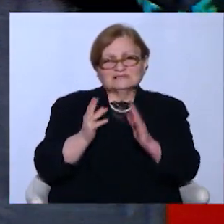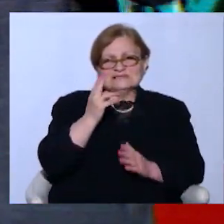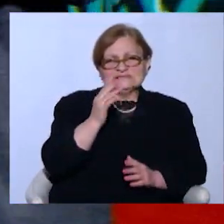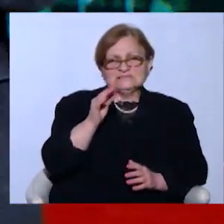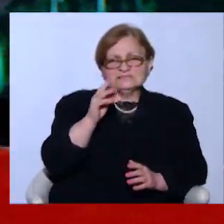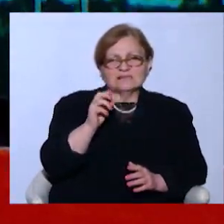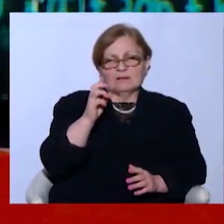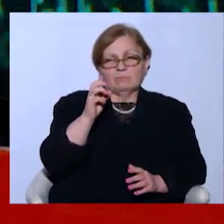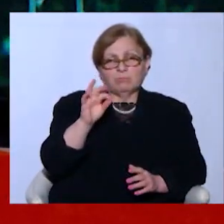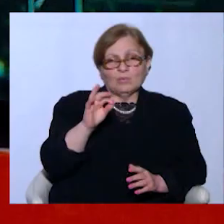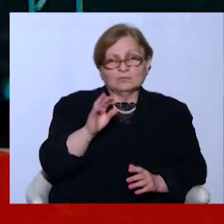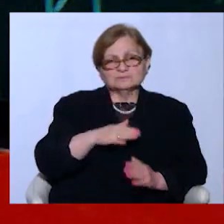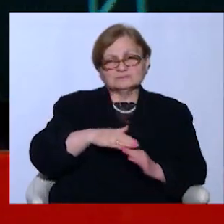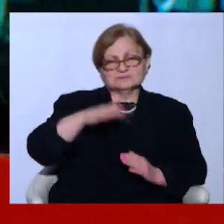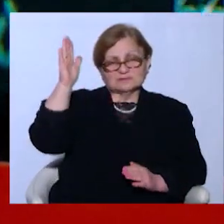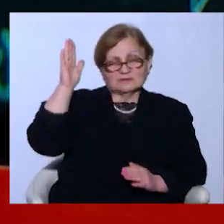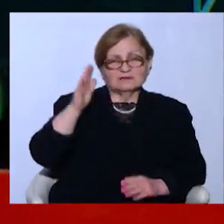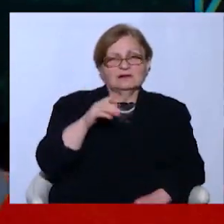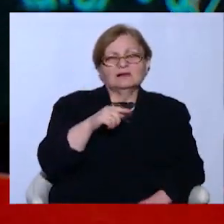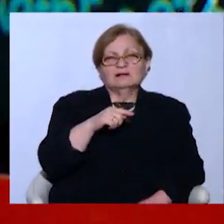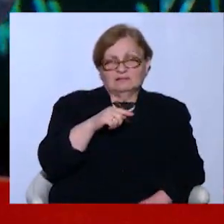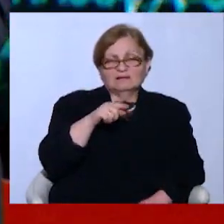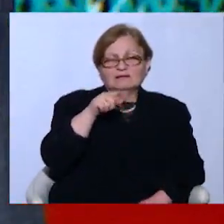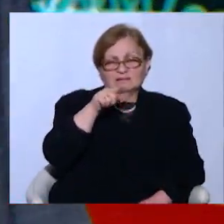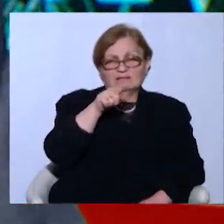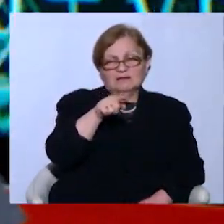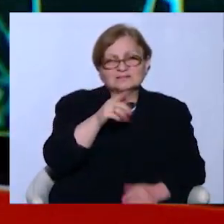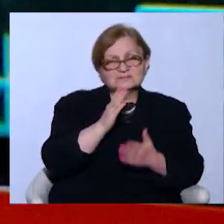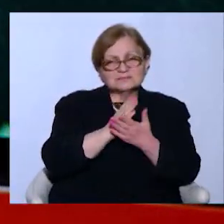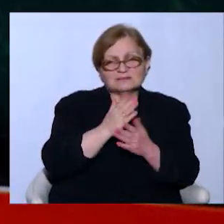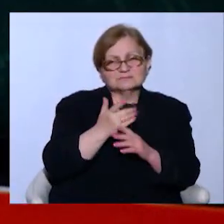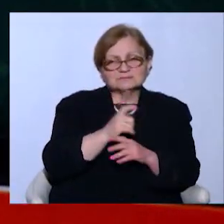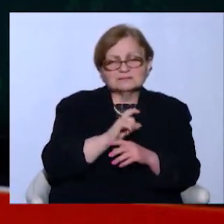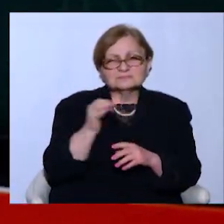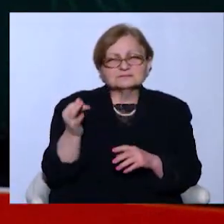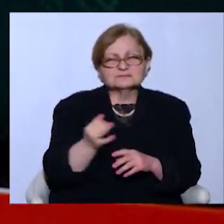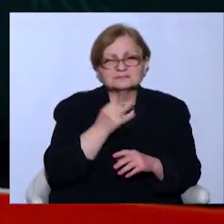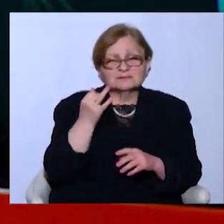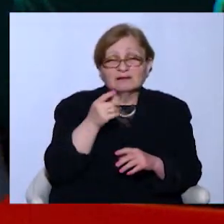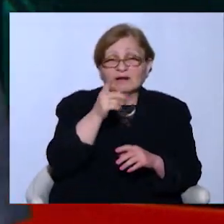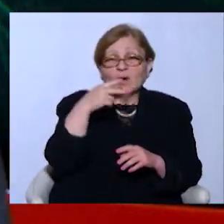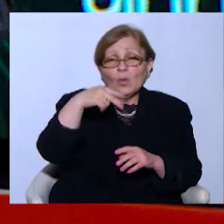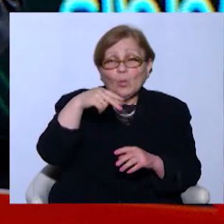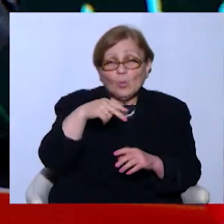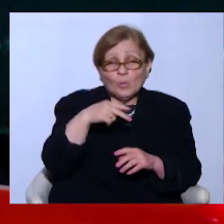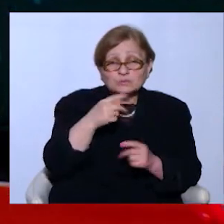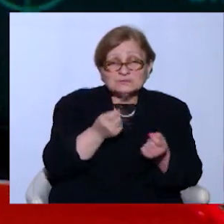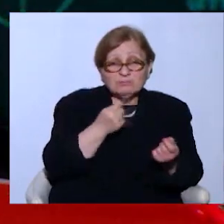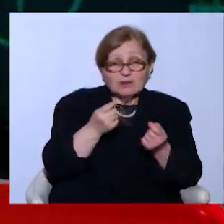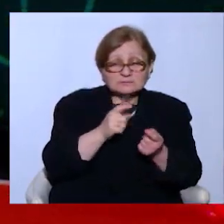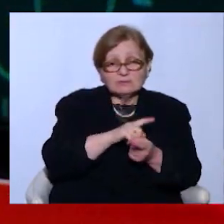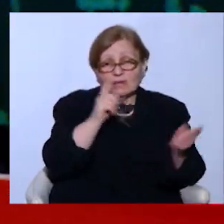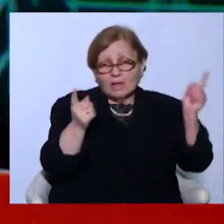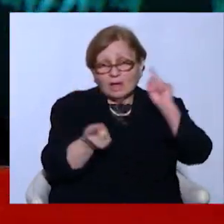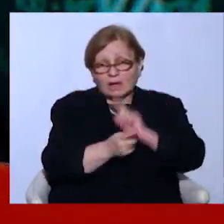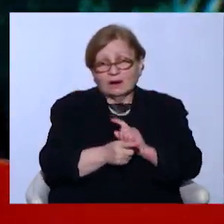ვთქვათ, საიდუმლო და ხიბლი დიდი რიცხვების. აი ამ მაგალითზე ვაჩვენეთ, როგორ შეიძლება 20 ბაქტერიიდან ავიდეთ თითქმის 96